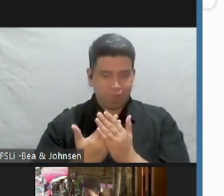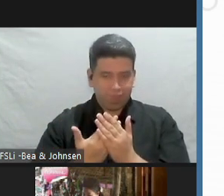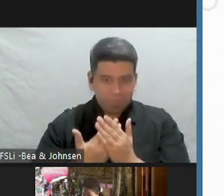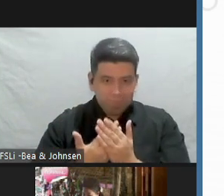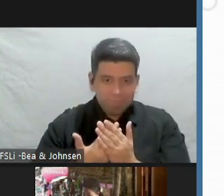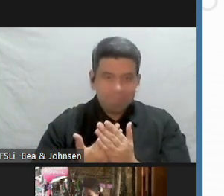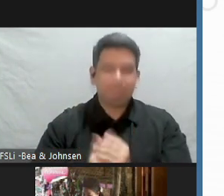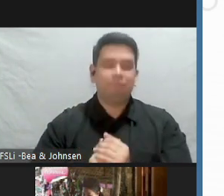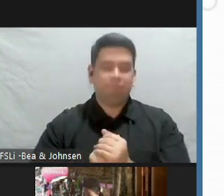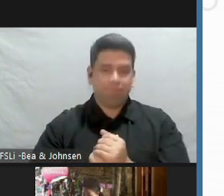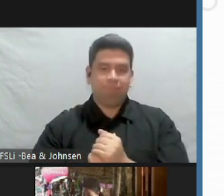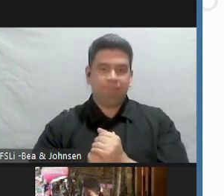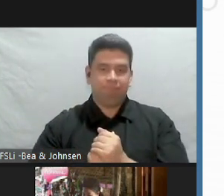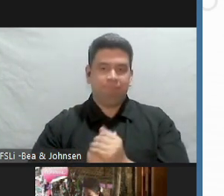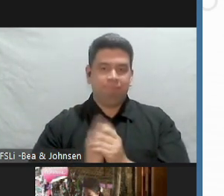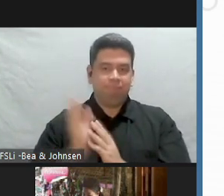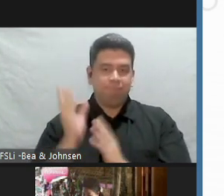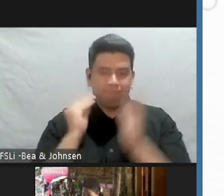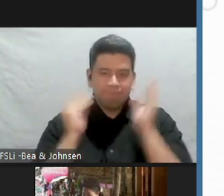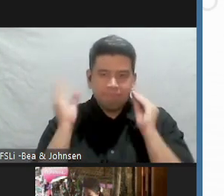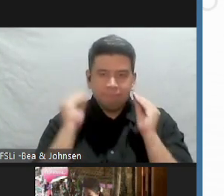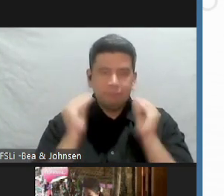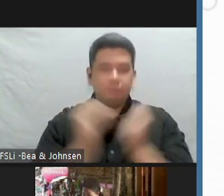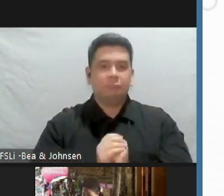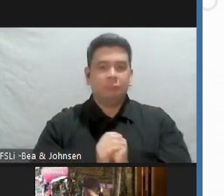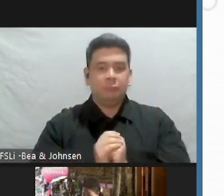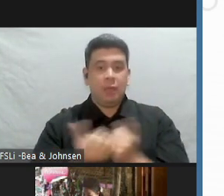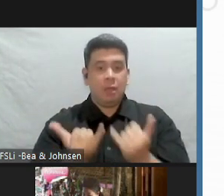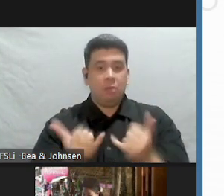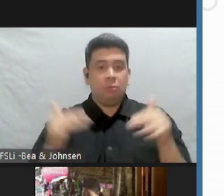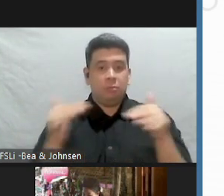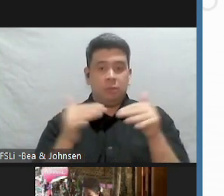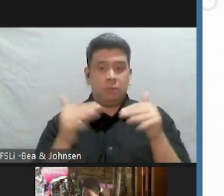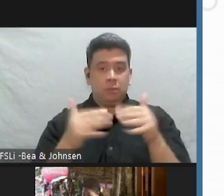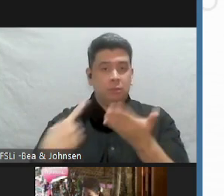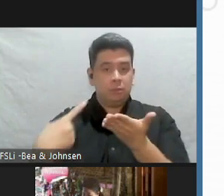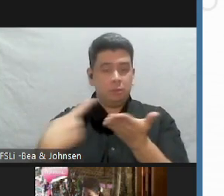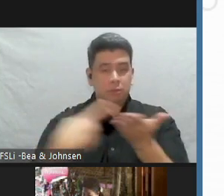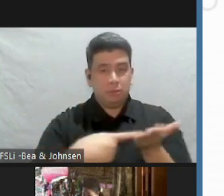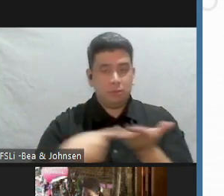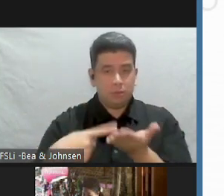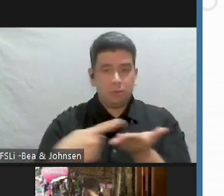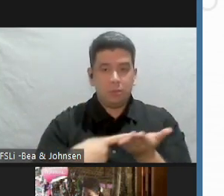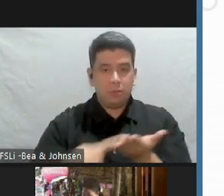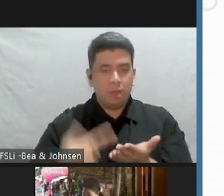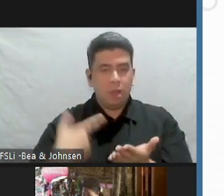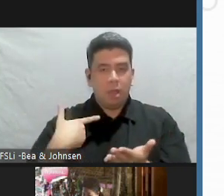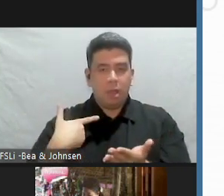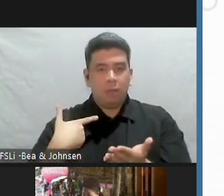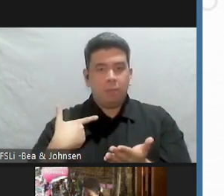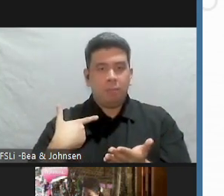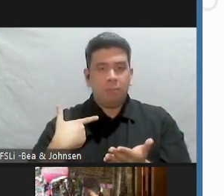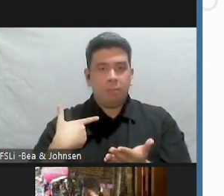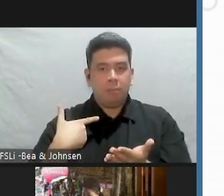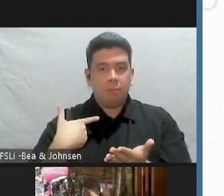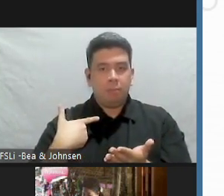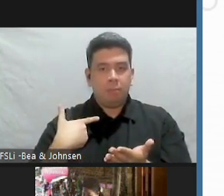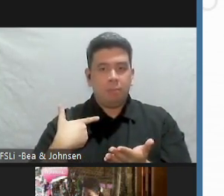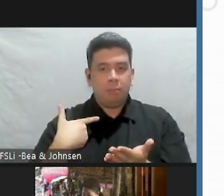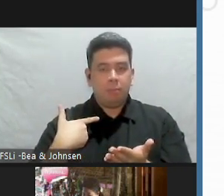Alam po natin ano na kaya tayo mayroong ganitong pag-uusap ngayon ay dahil lumabas nga yung balita na tinanggal na yung mother